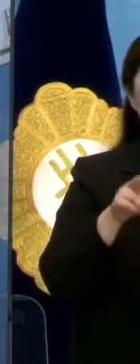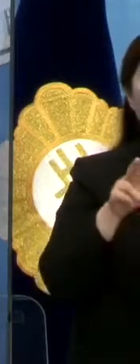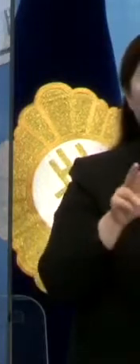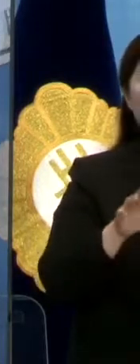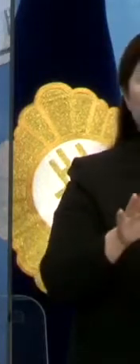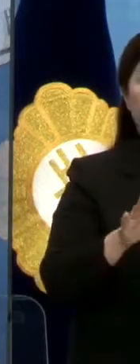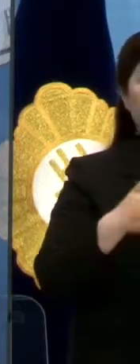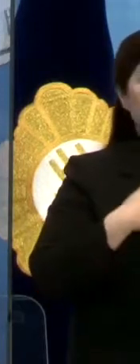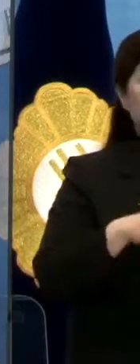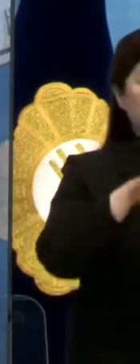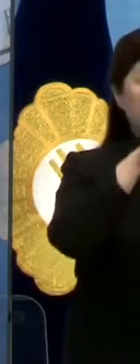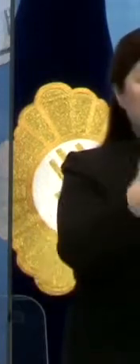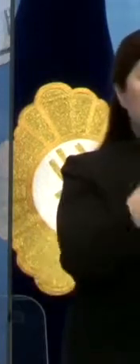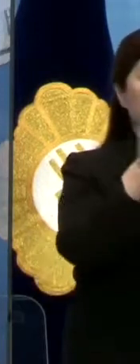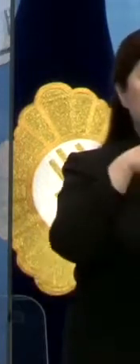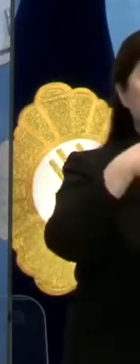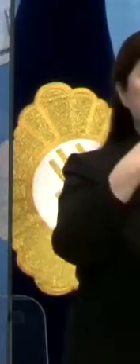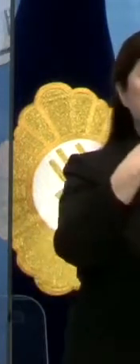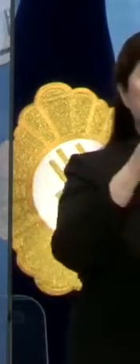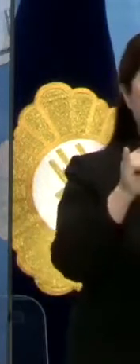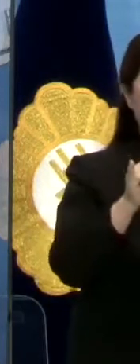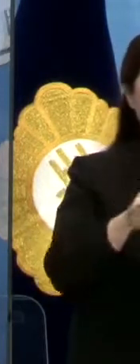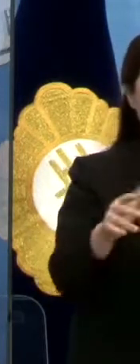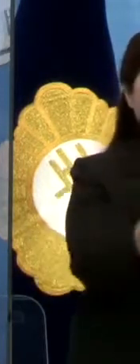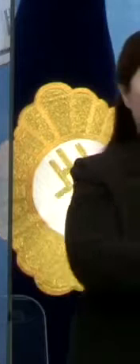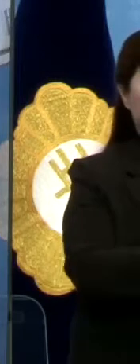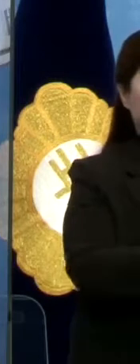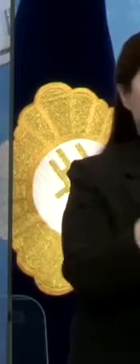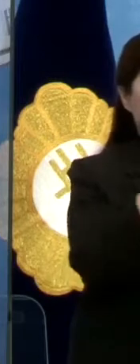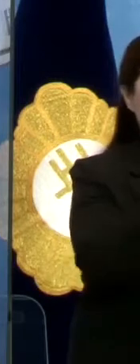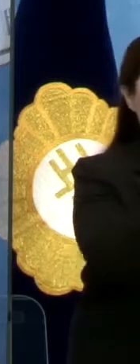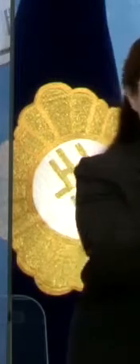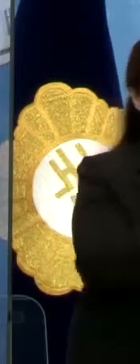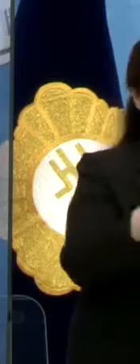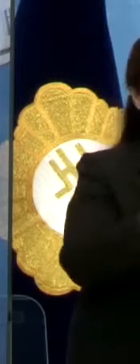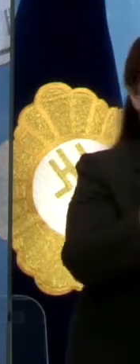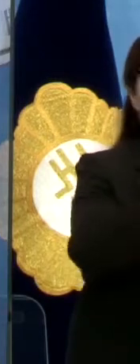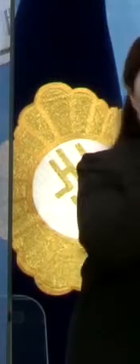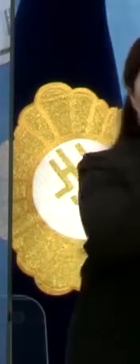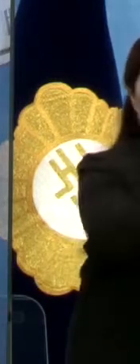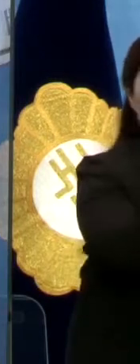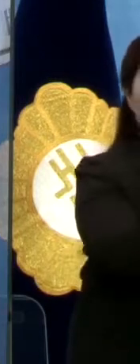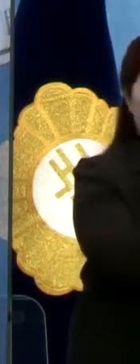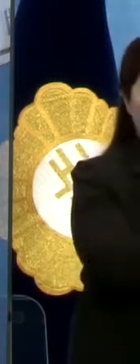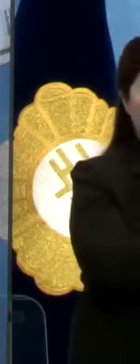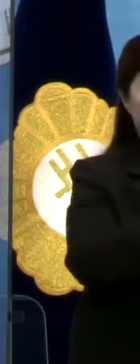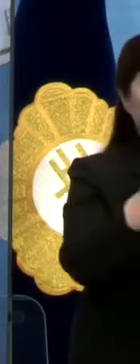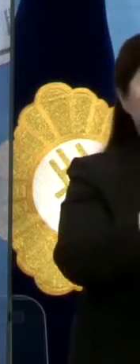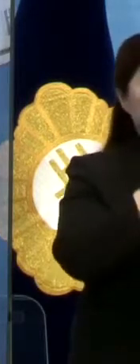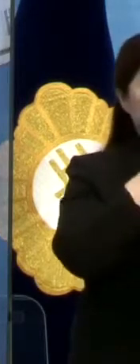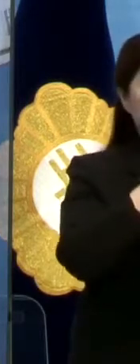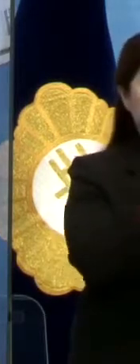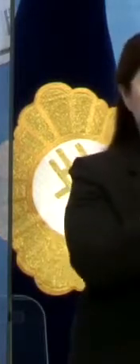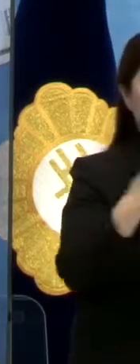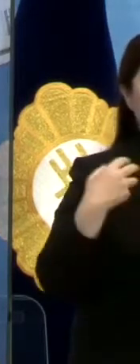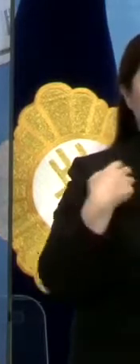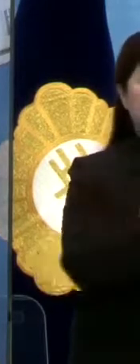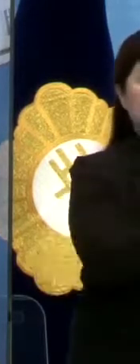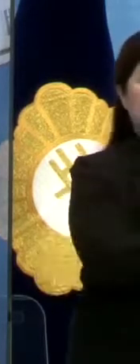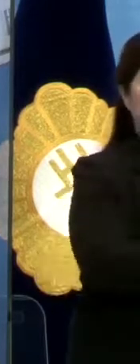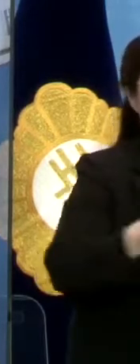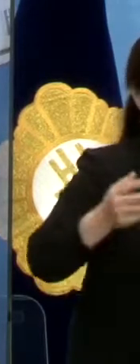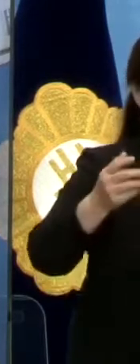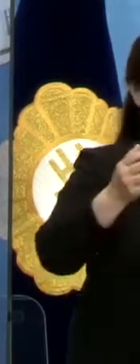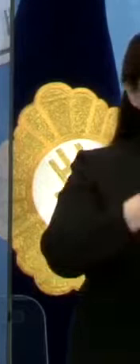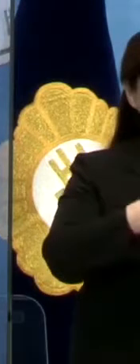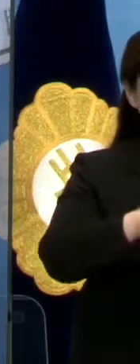지금 오늘 제가 노웅래 의원을 또 찾아서 이렇게 온라인 접수 경위를 말씀드리고 이 실무 작업을 제가 직접 했다는